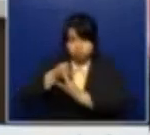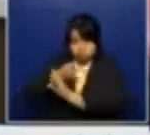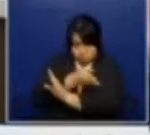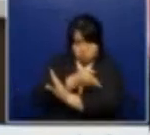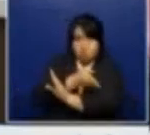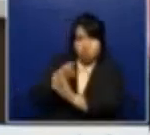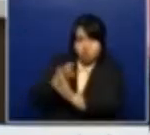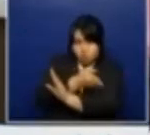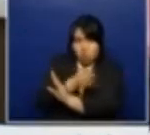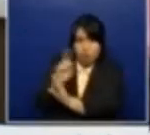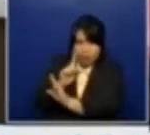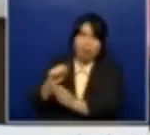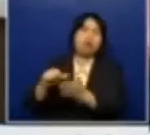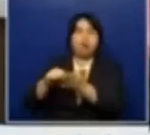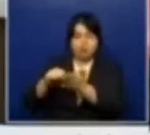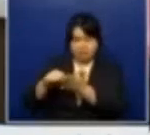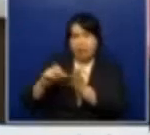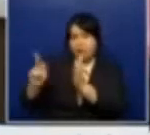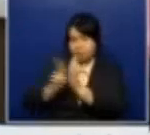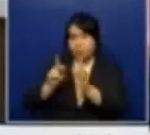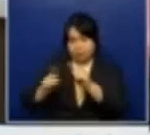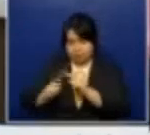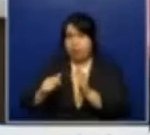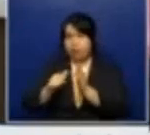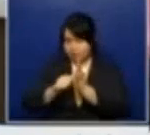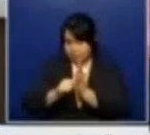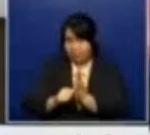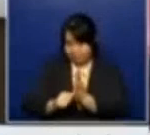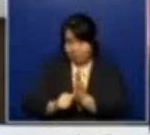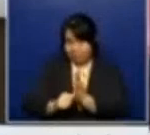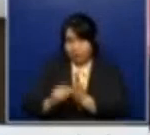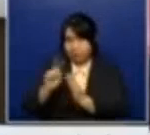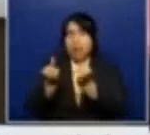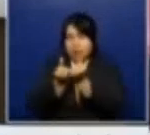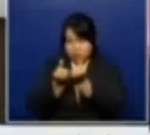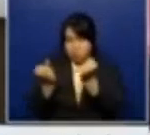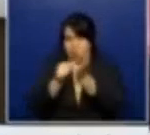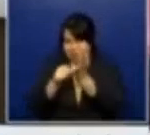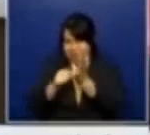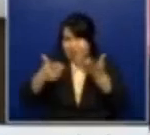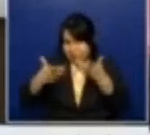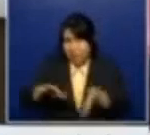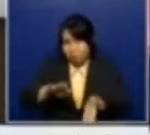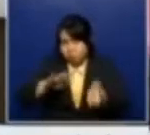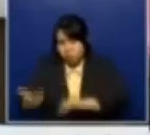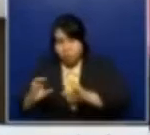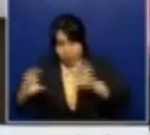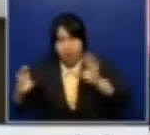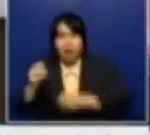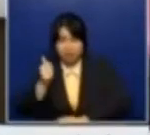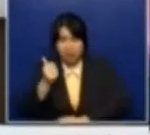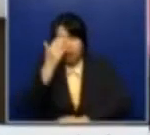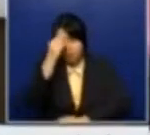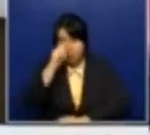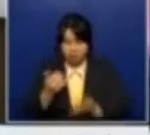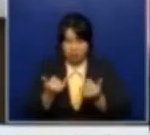ดได้แก้ไขกฎเกณฑ์กติกาของประเทศชาติคือแก้ไขรัฐธรรมนูญที่ในปัจจุบัน